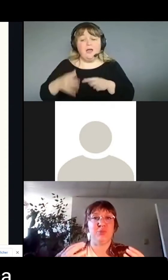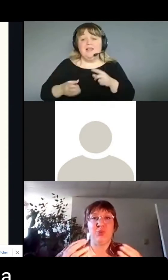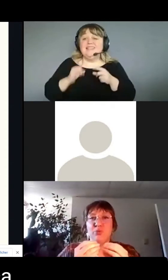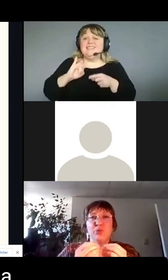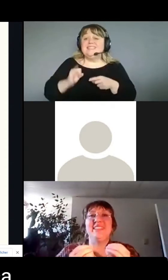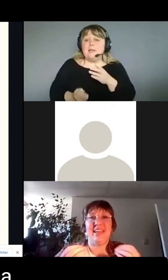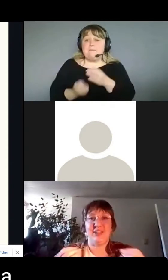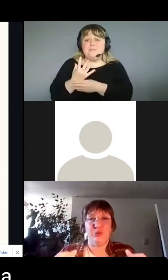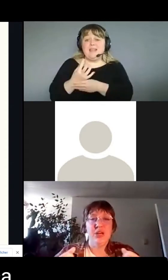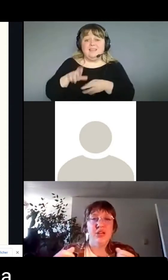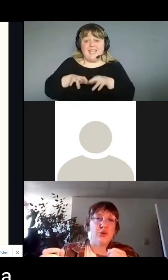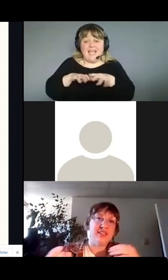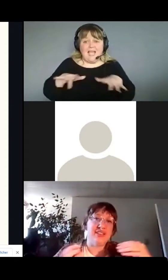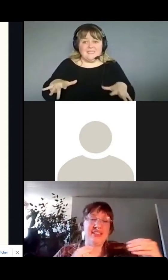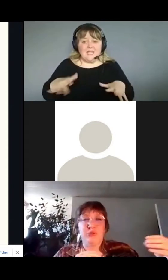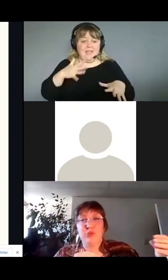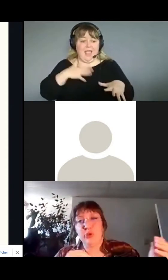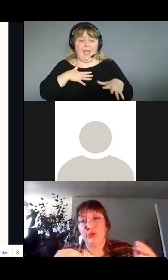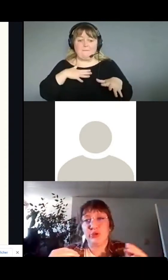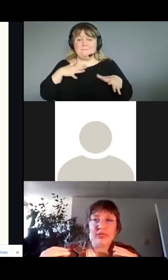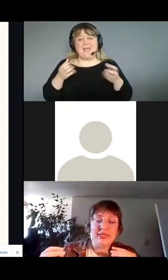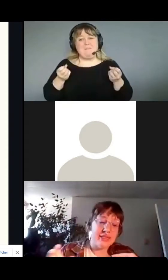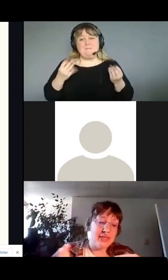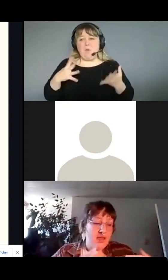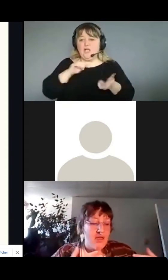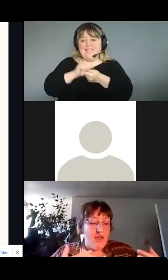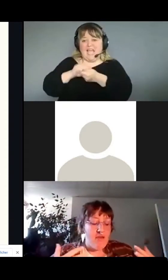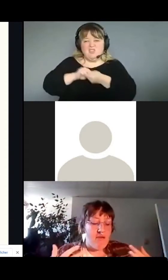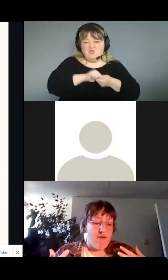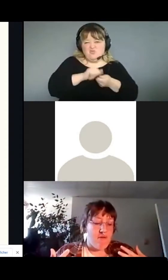où est-ce qu'il n'y a pas beaucoup de cailloux. Donc, elles aiment ça, un sol